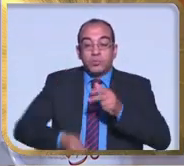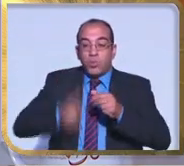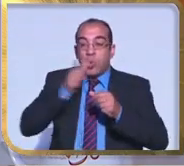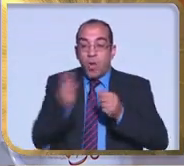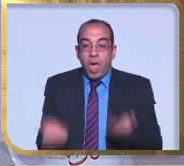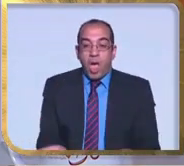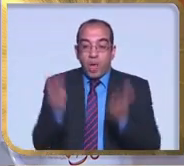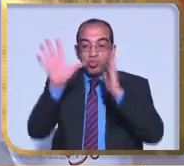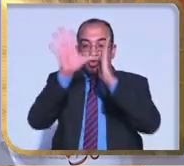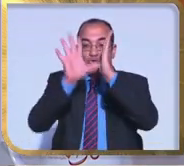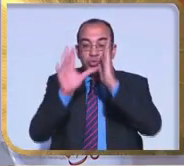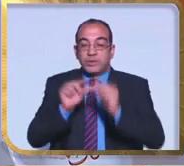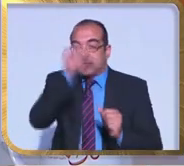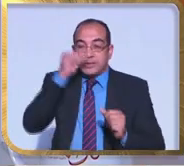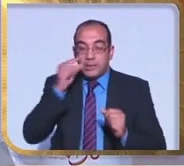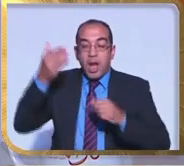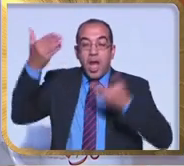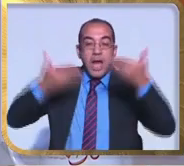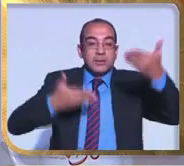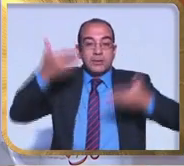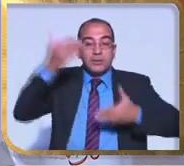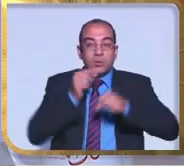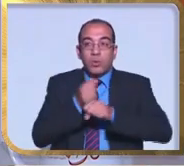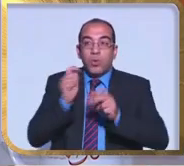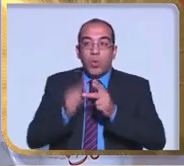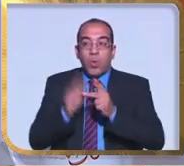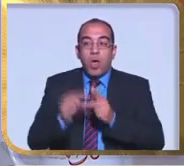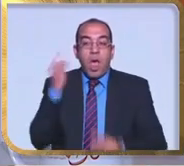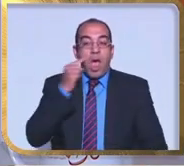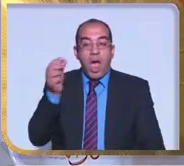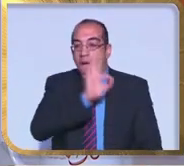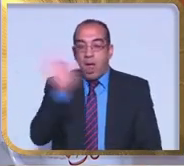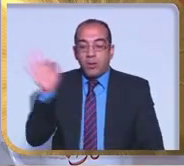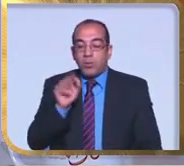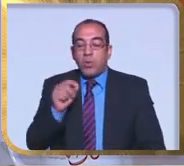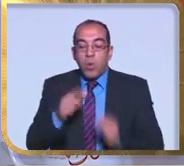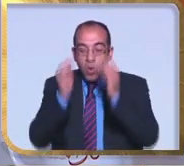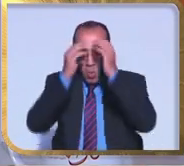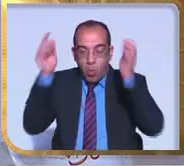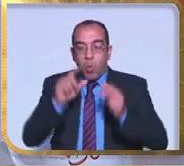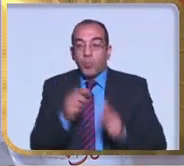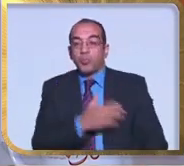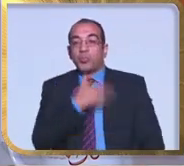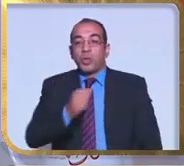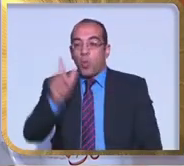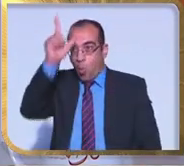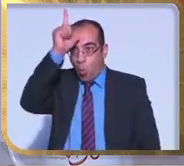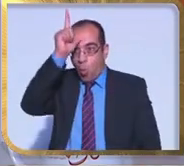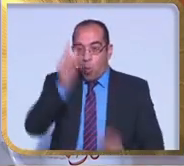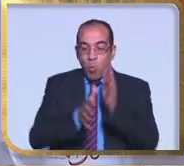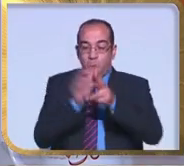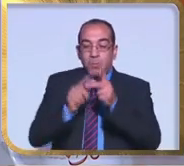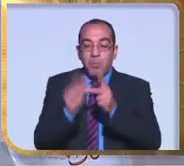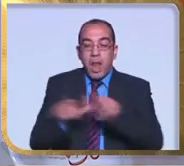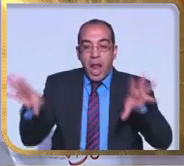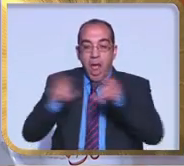قامت الشرائع وجاءت الرسالات، ومنه عرف الإيمان والعلوم. فالبخاري